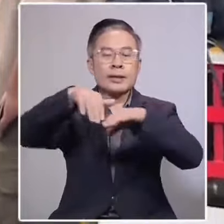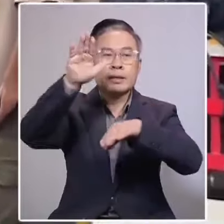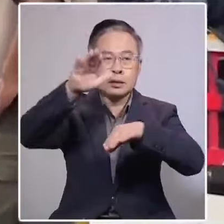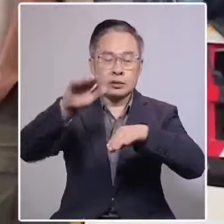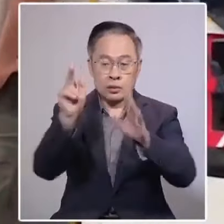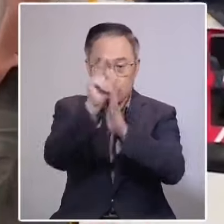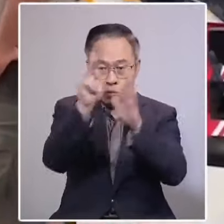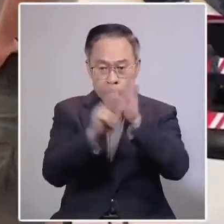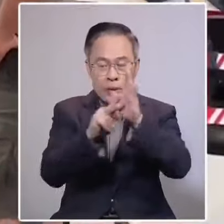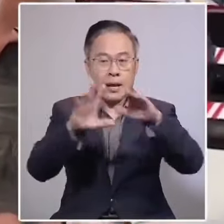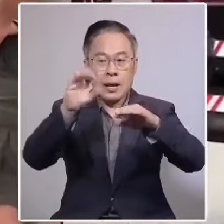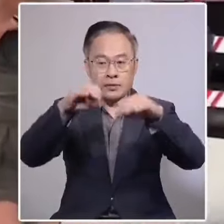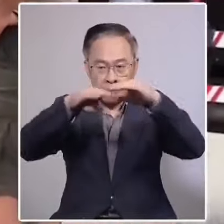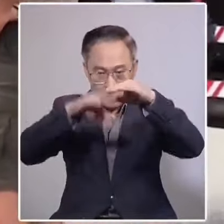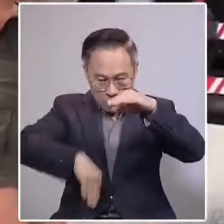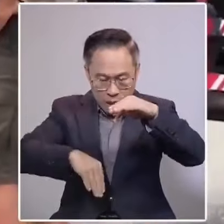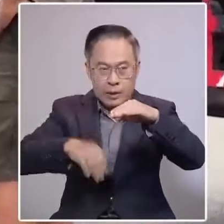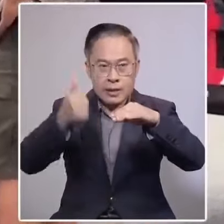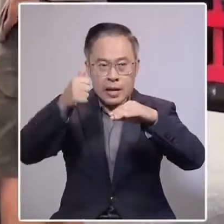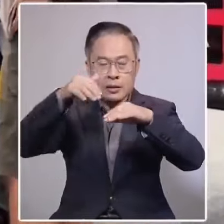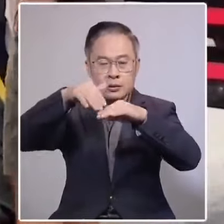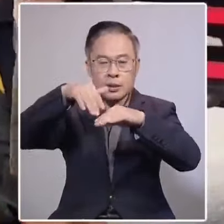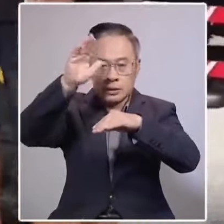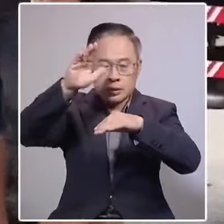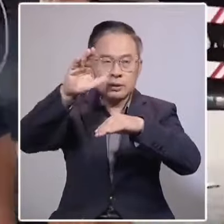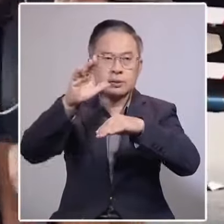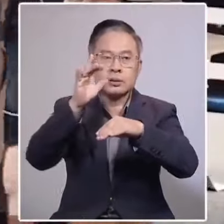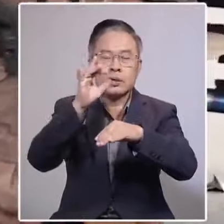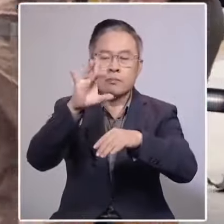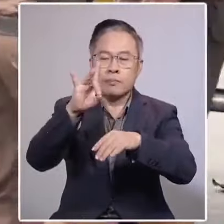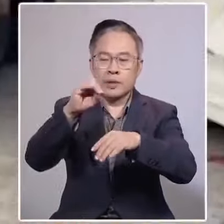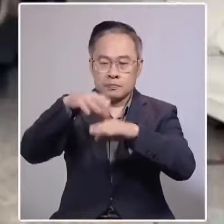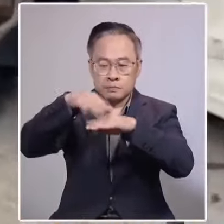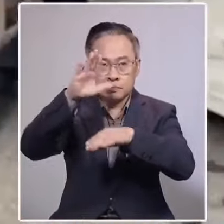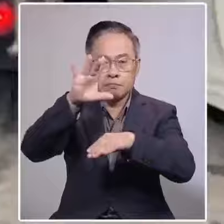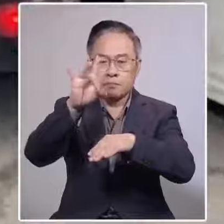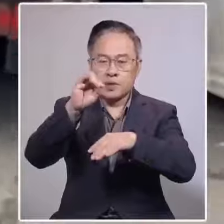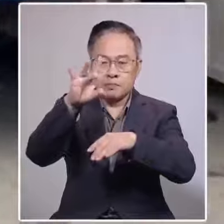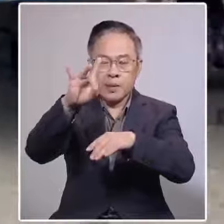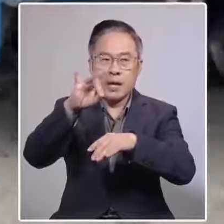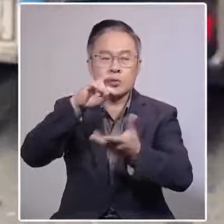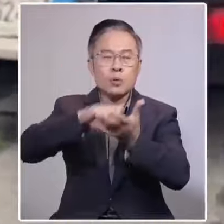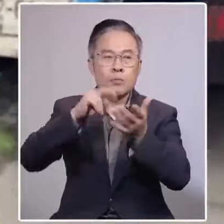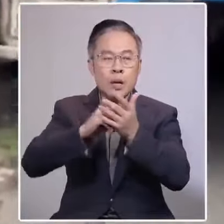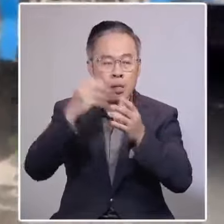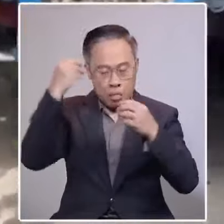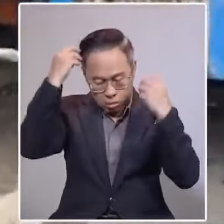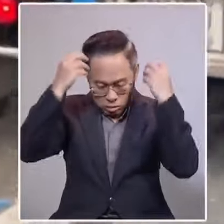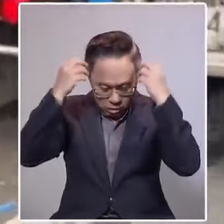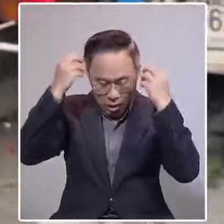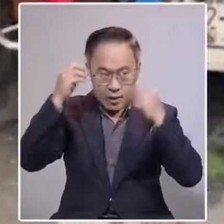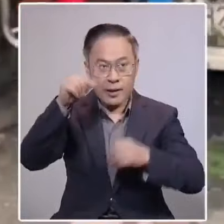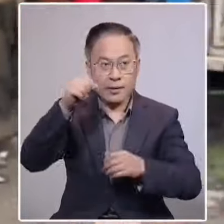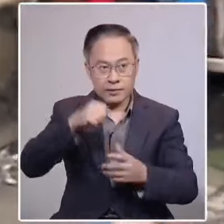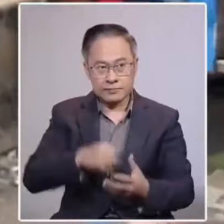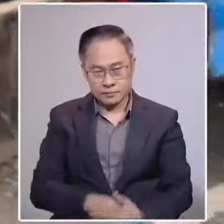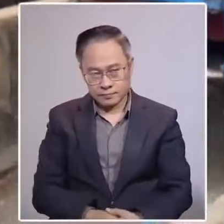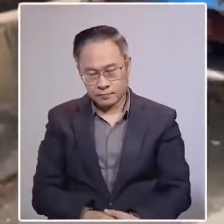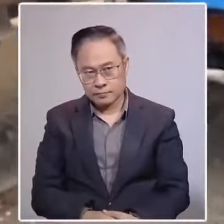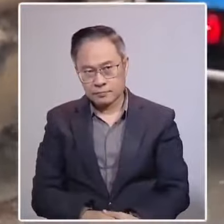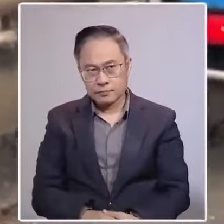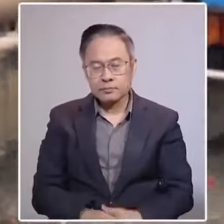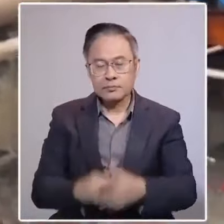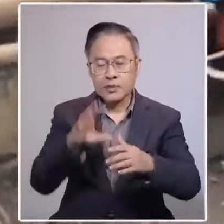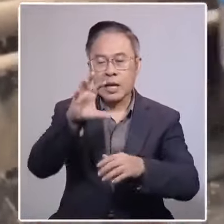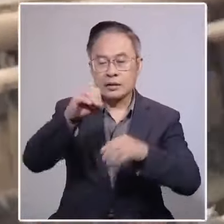สิครับผมแค่ตอนลงยังไม่ปกตินะพอตำรวจถามใช่มั้ยคะไม่แน่ใจนักข่าวถามอ่ะถามว่าดื่มมั้ยพยักหน้ายิ้มกลุ้มกลิ่ม